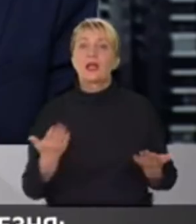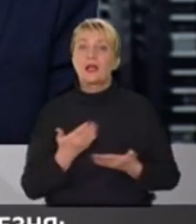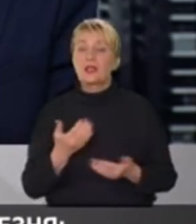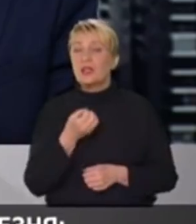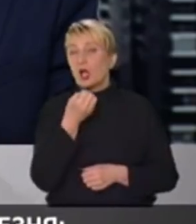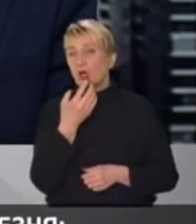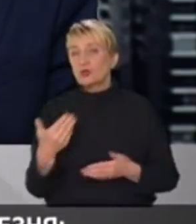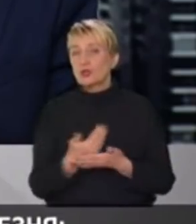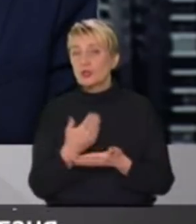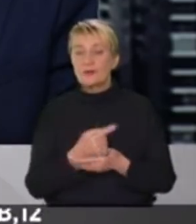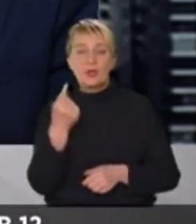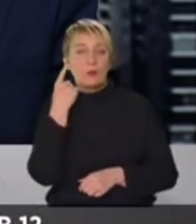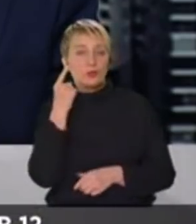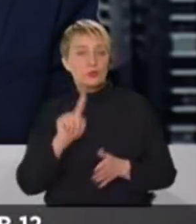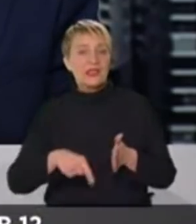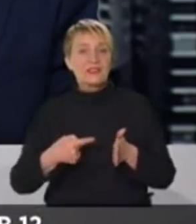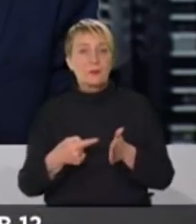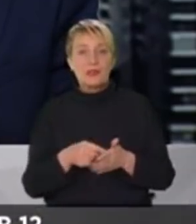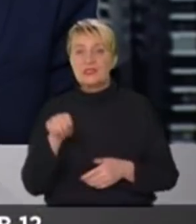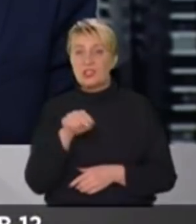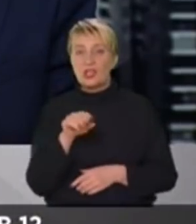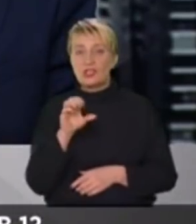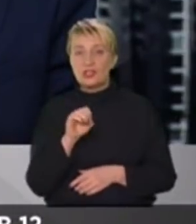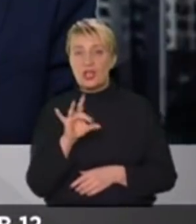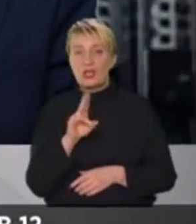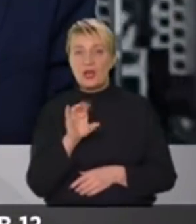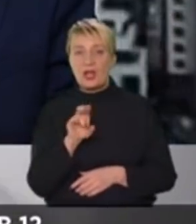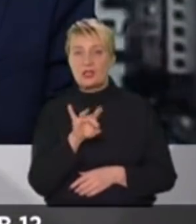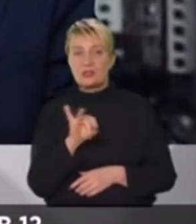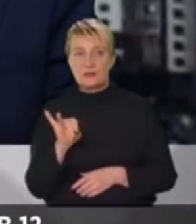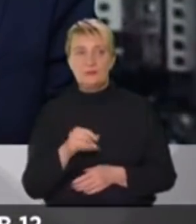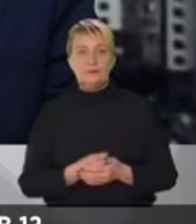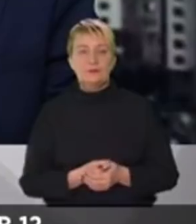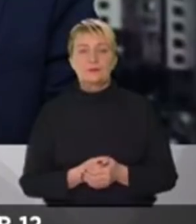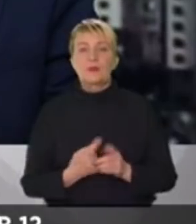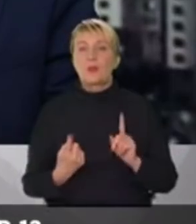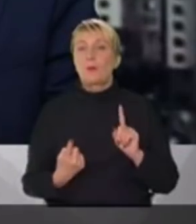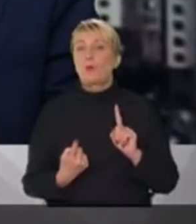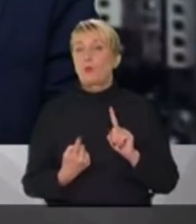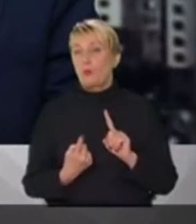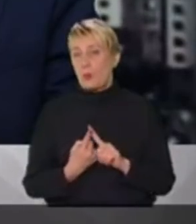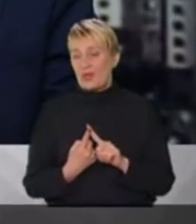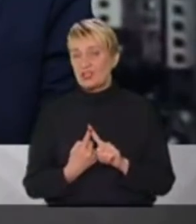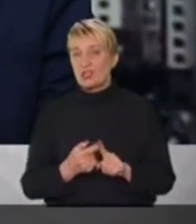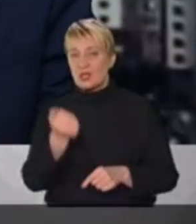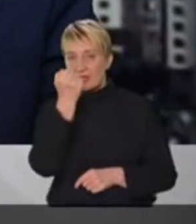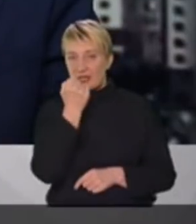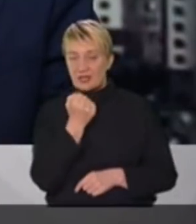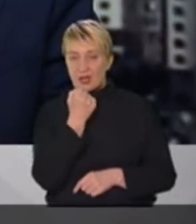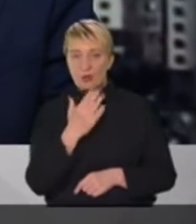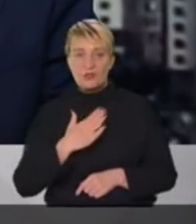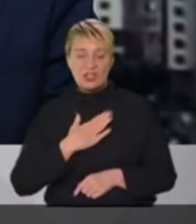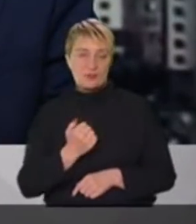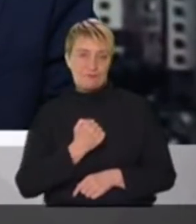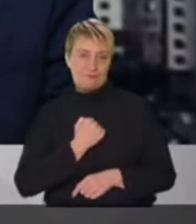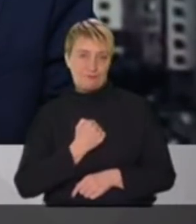почути з міста Черкаси, тому що ми за вас переживаємо. Ну, по-перше, дякуємо нашим Збройним силам